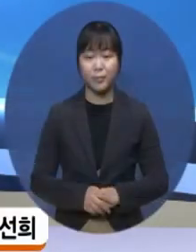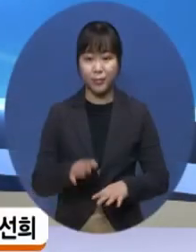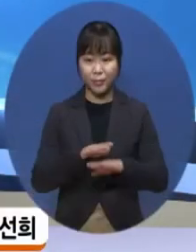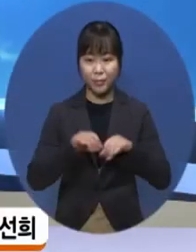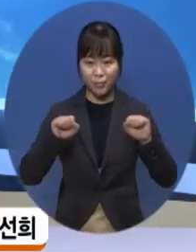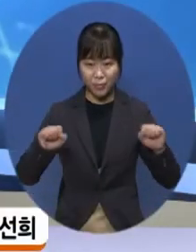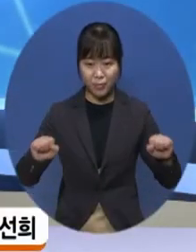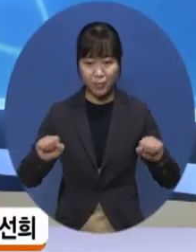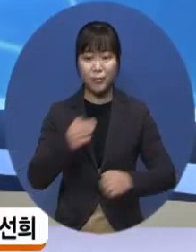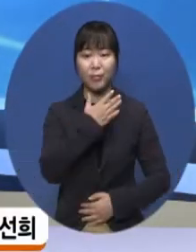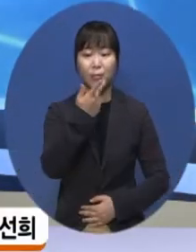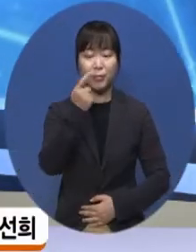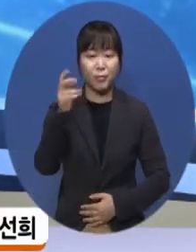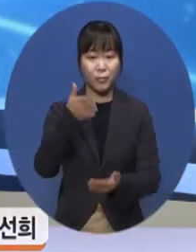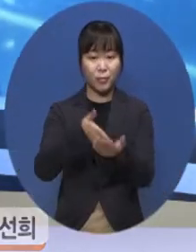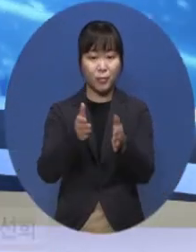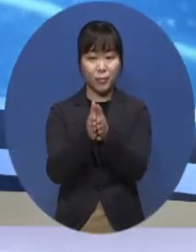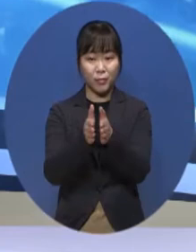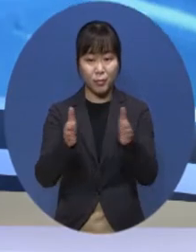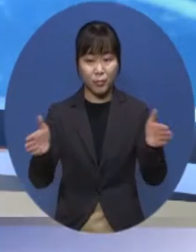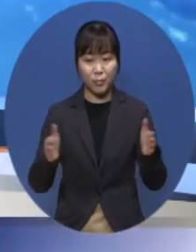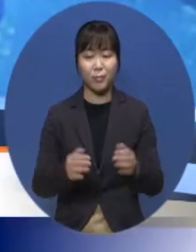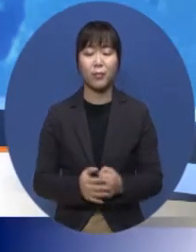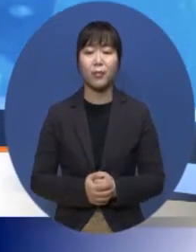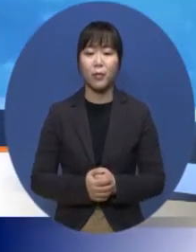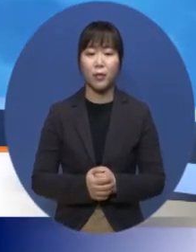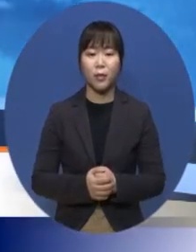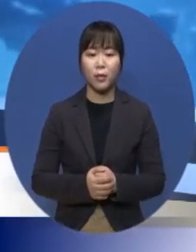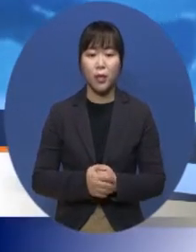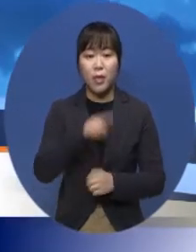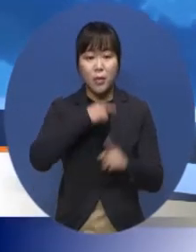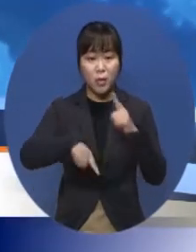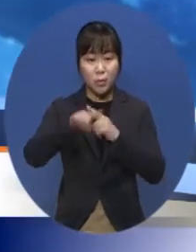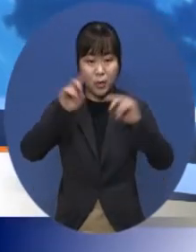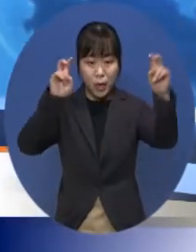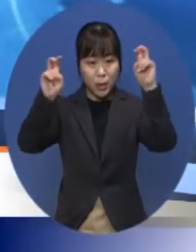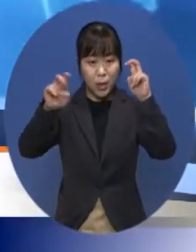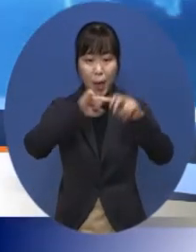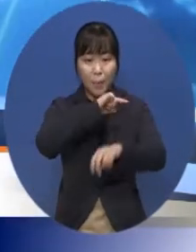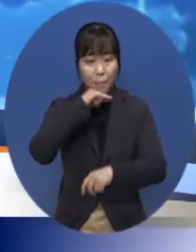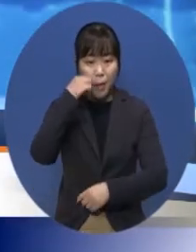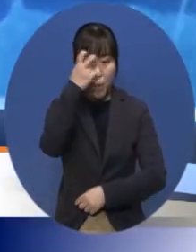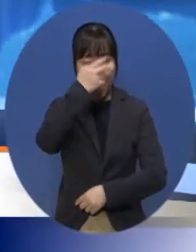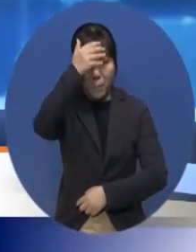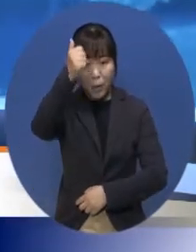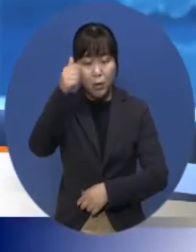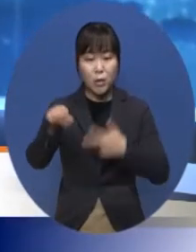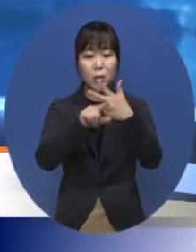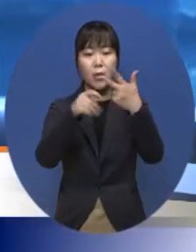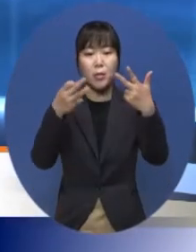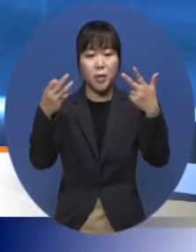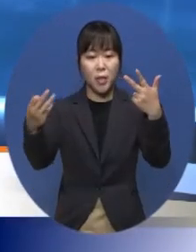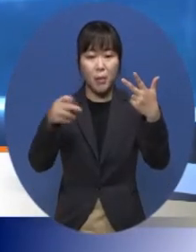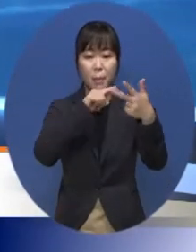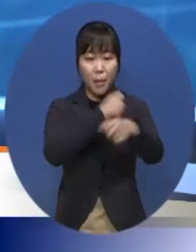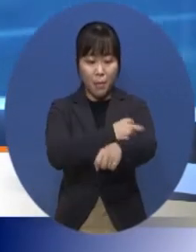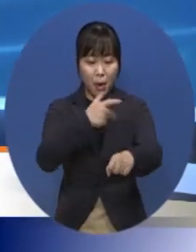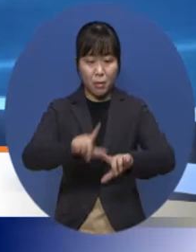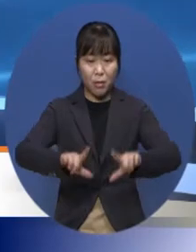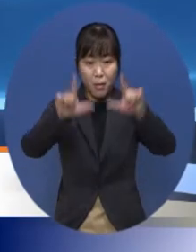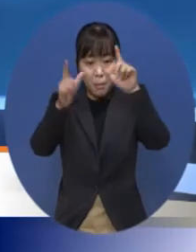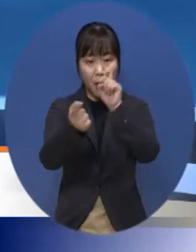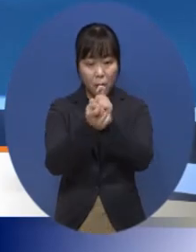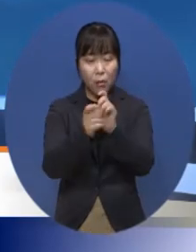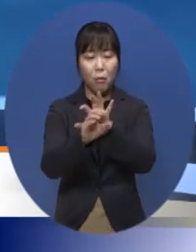시청자 여러분 안녕하십니까? 복지TV 뉴스입니다. 적십자사 혈액관리본부가 7월 13일 헌혈의 날을 맞아